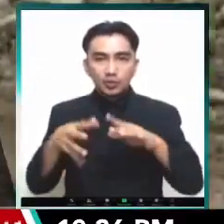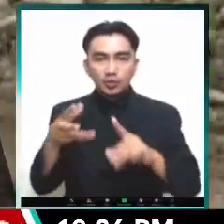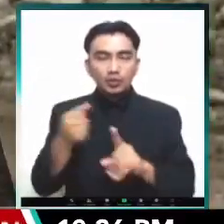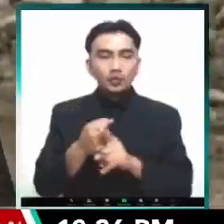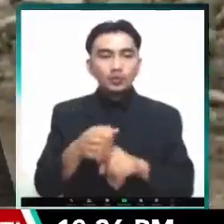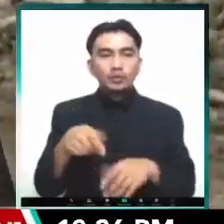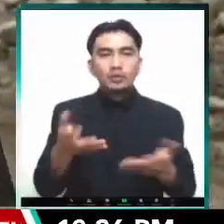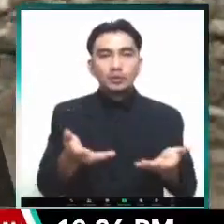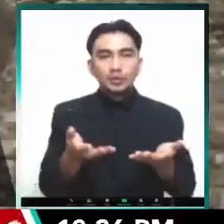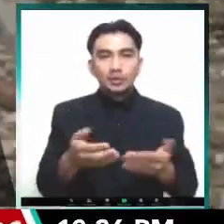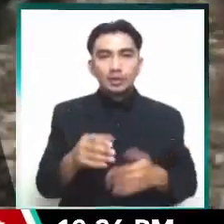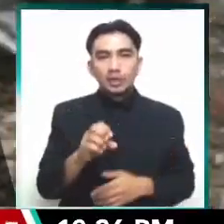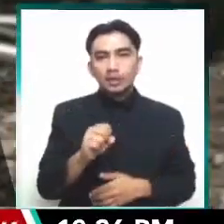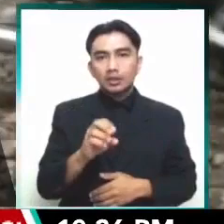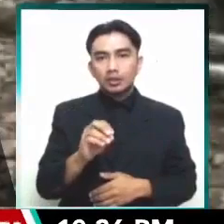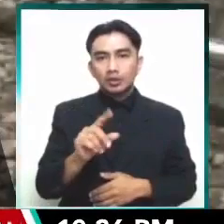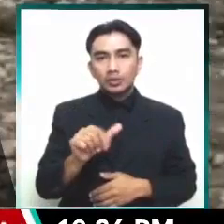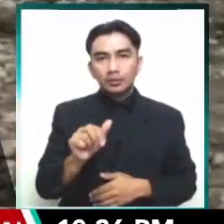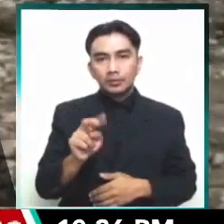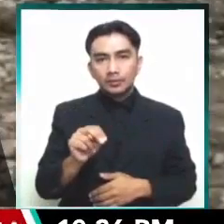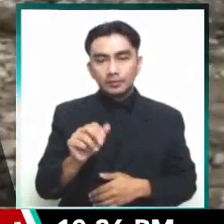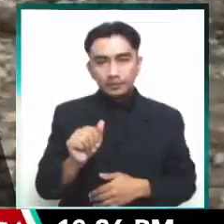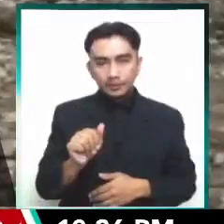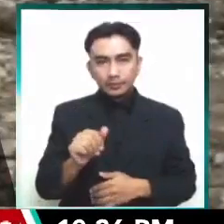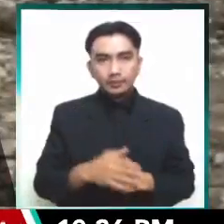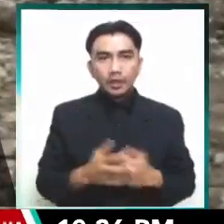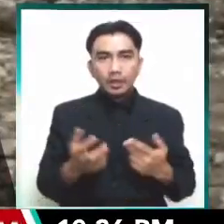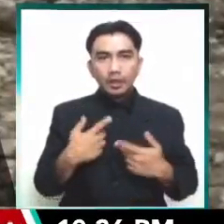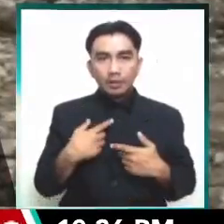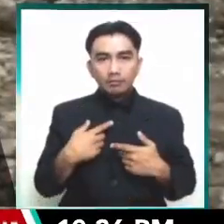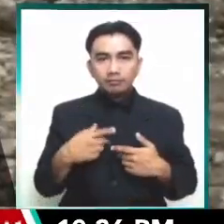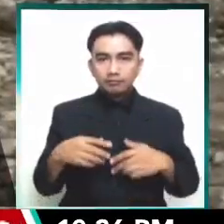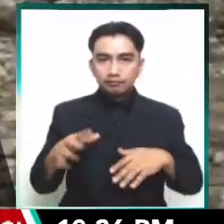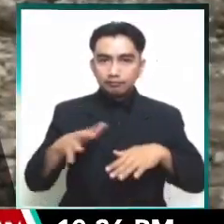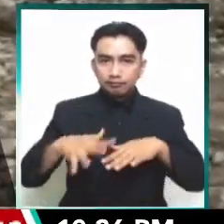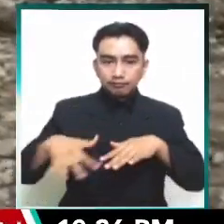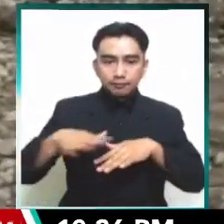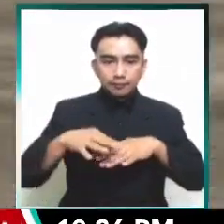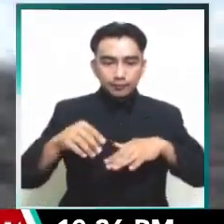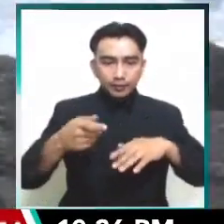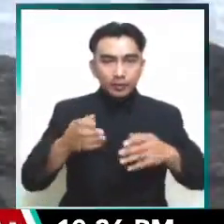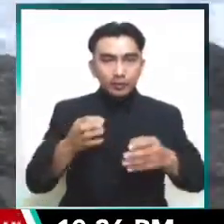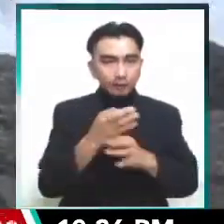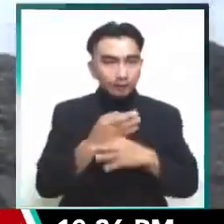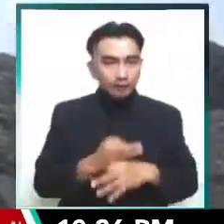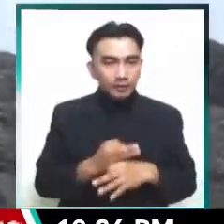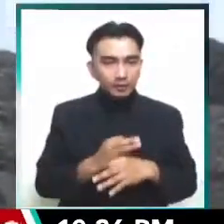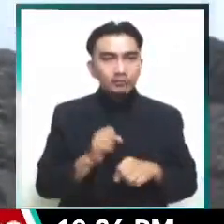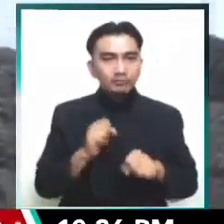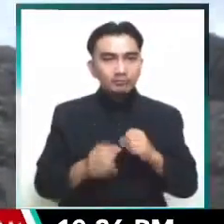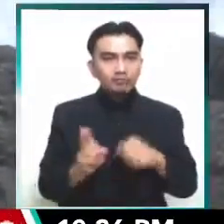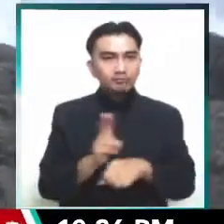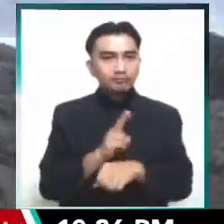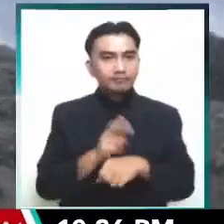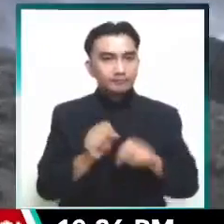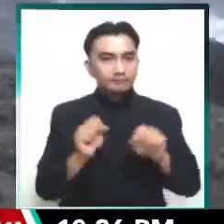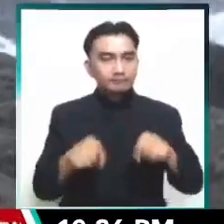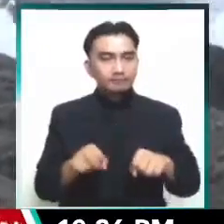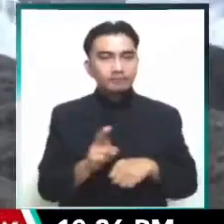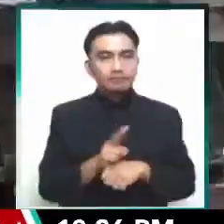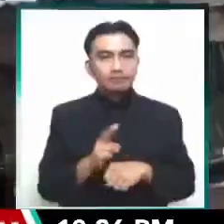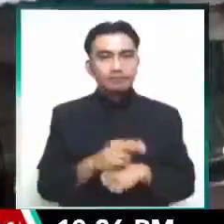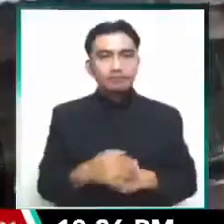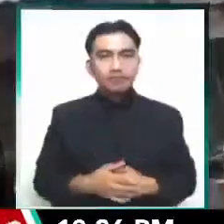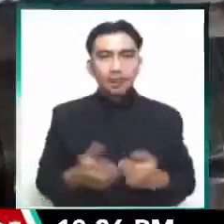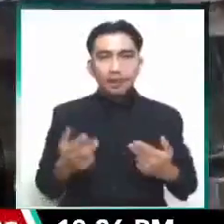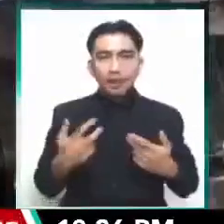ng Solana. Tinabunan muna ito ng lupa para may madaanan ang mga motorista. Dahil naman sa naglalakihang